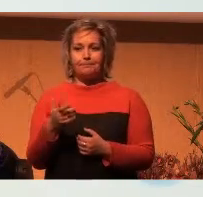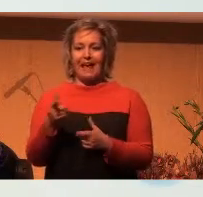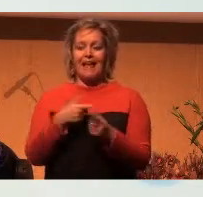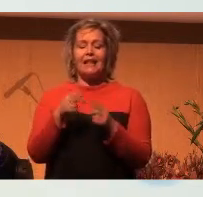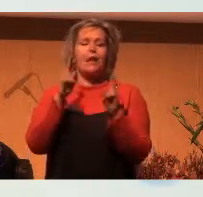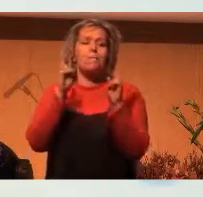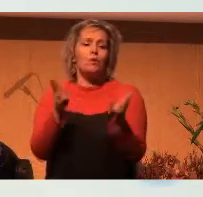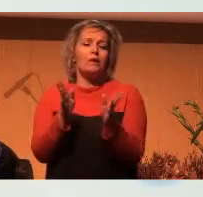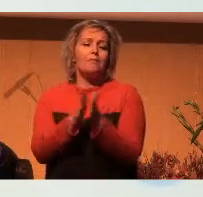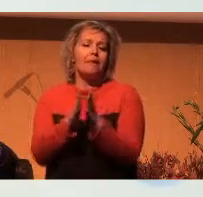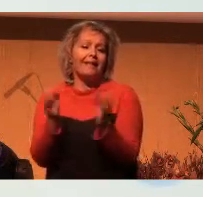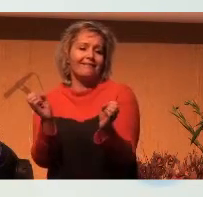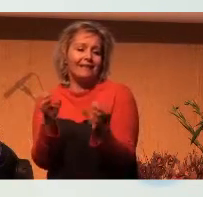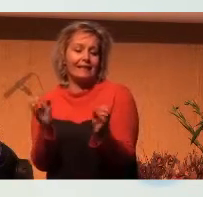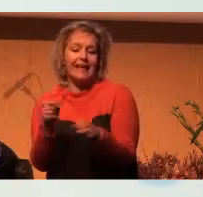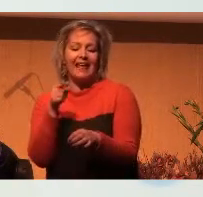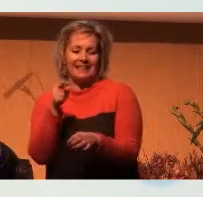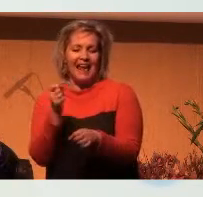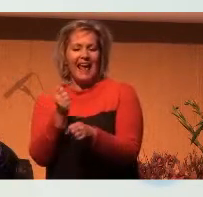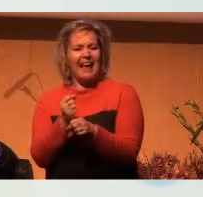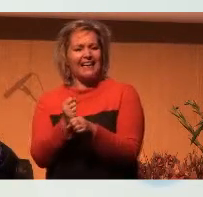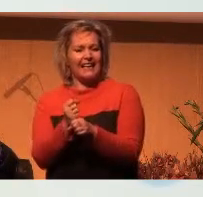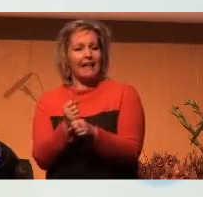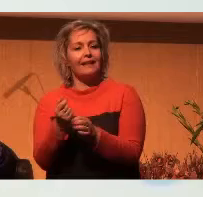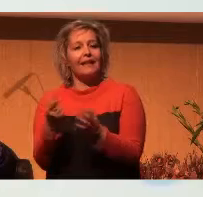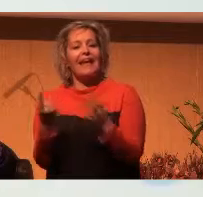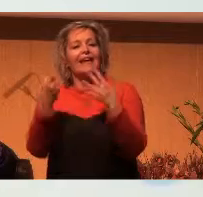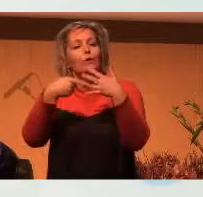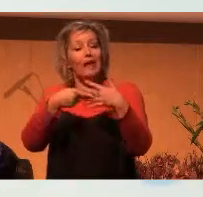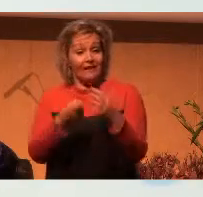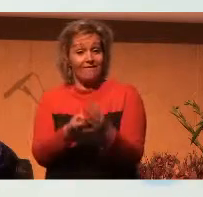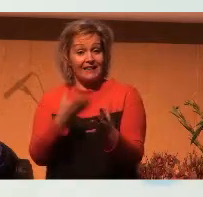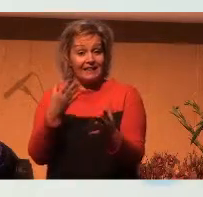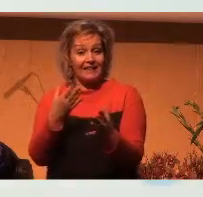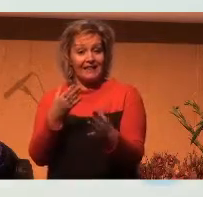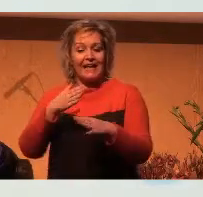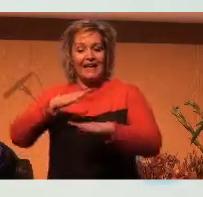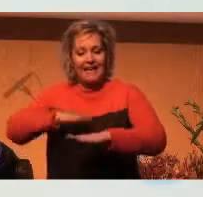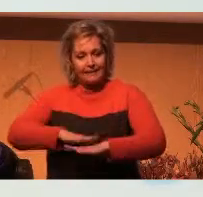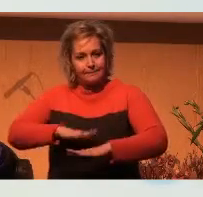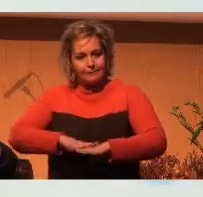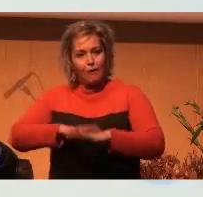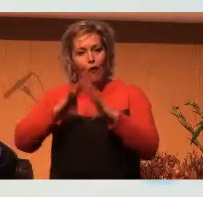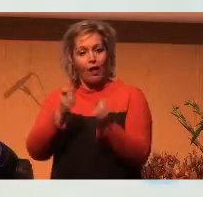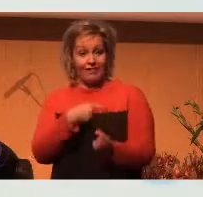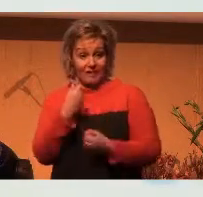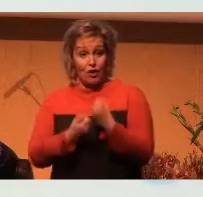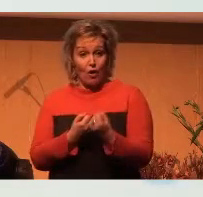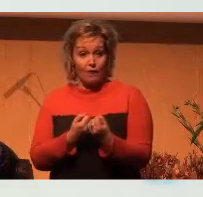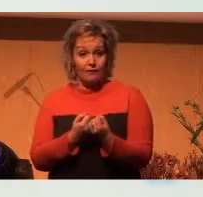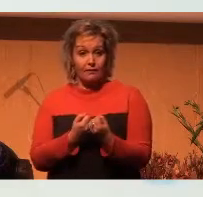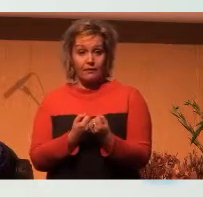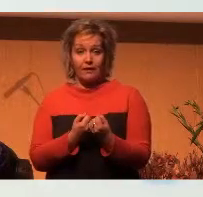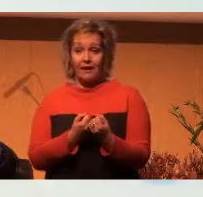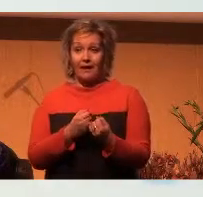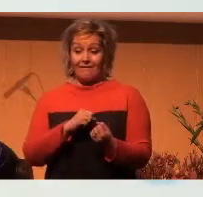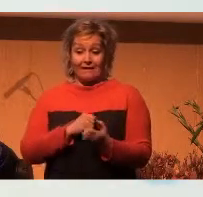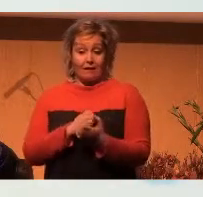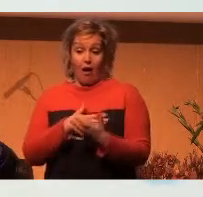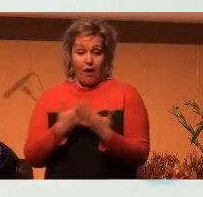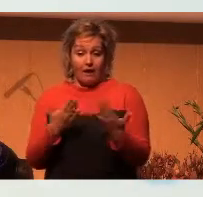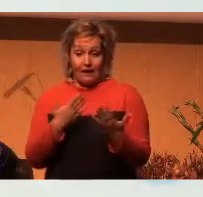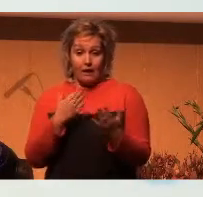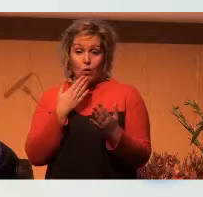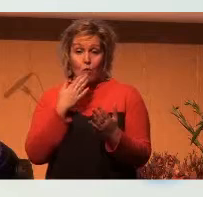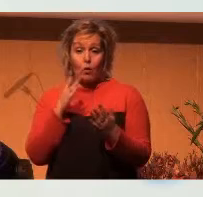at pasient eller brukermedvirkning, det er egentlig en inkludert verdi i grunnlinja for alt det vi gjør. Hvis de ikke har